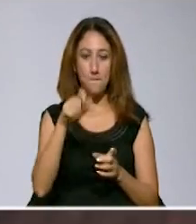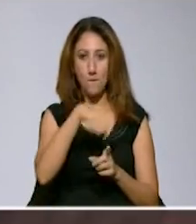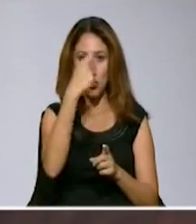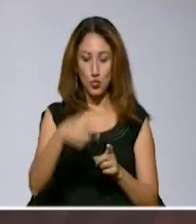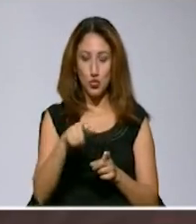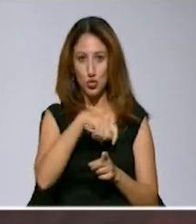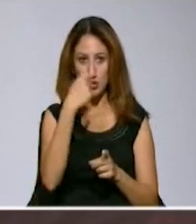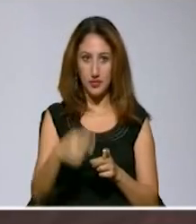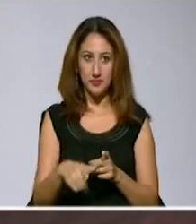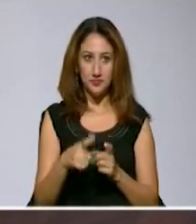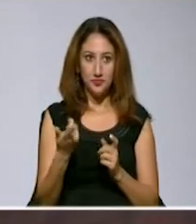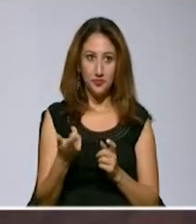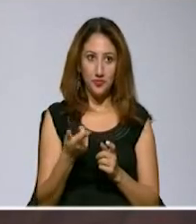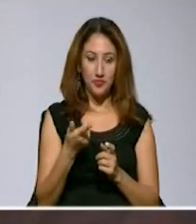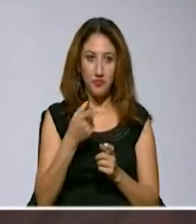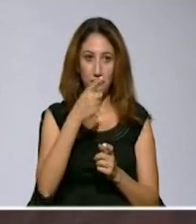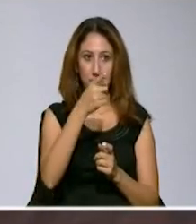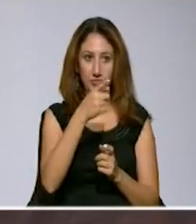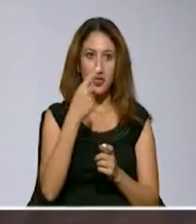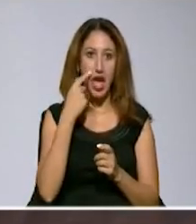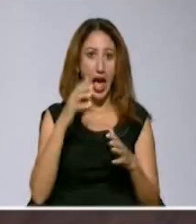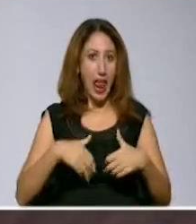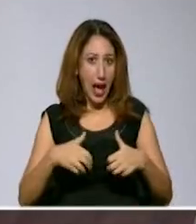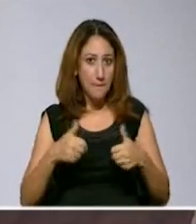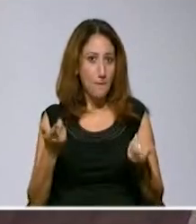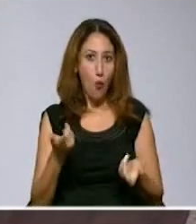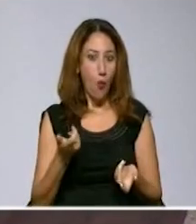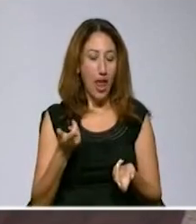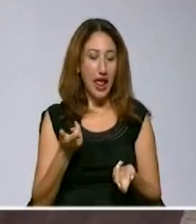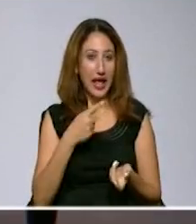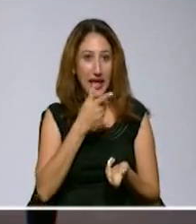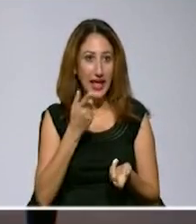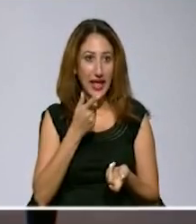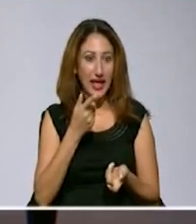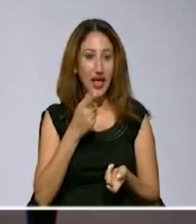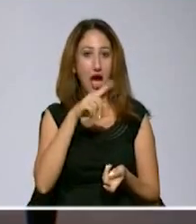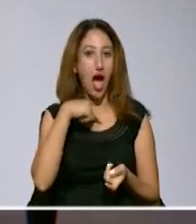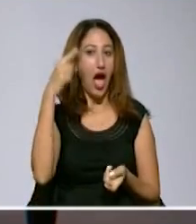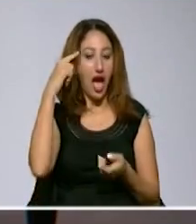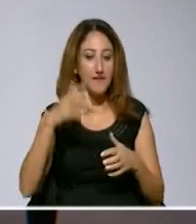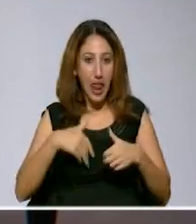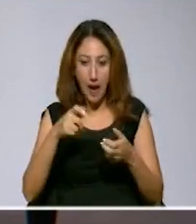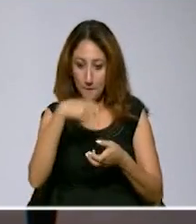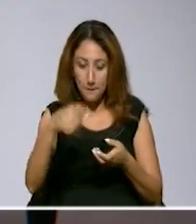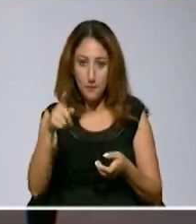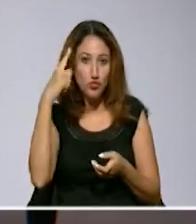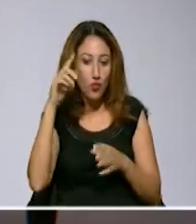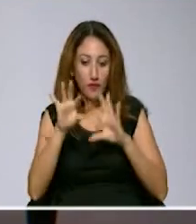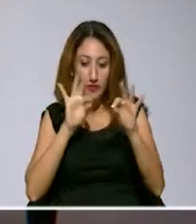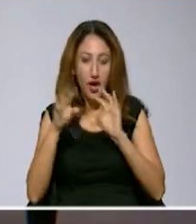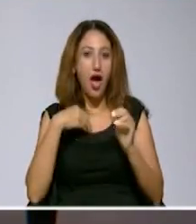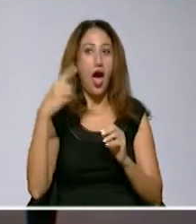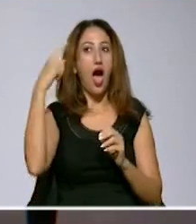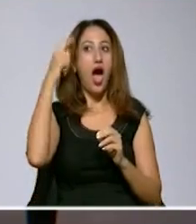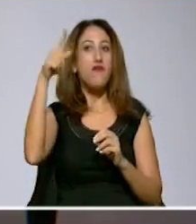انت هتلعبها ولا هتقرا افكارها؟ الاثنين. ما هو هيقرا افكاري عن طريق اللعب. ايوه بالله. اكيد يعني. طيب يلا خلينا نشوف مع بعض. بص، كل الكروت دي